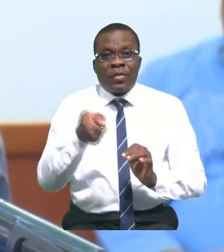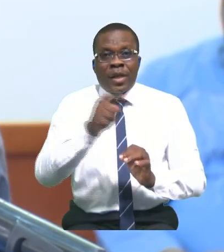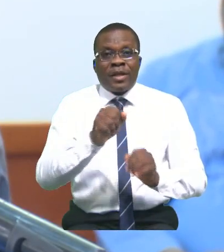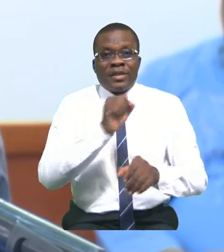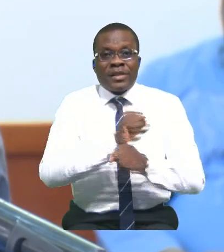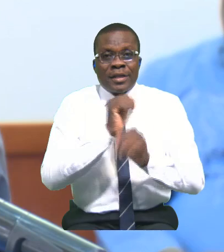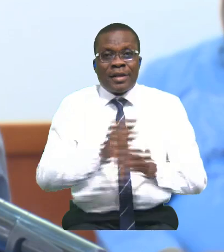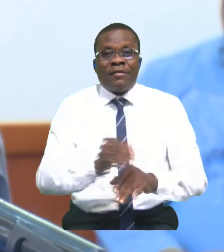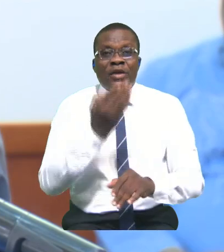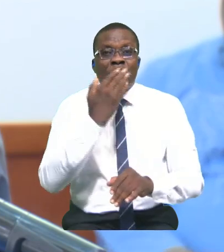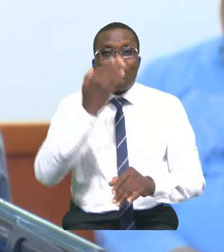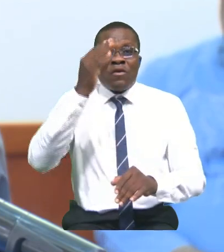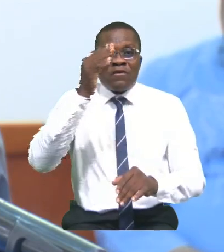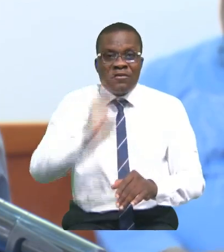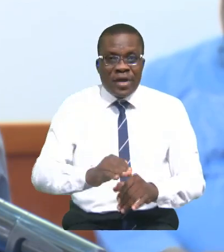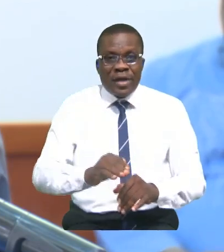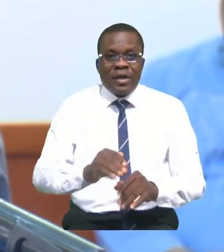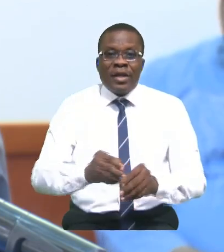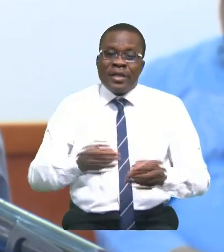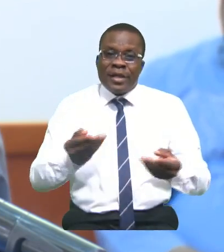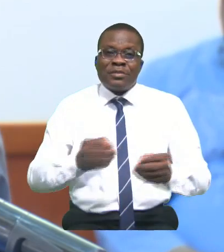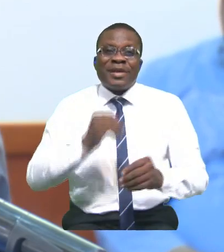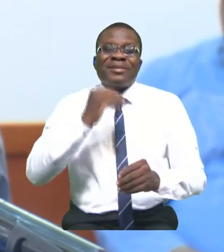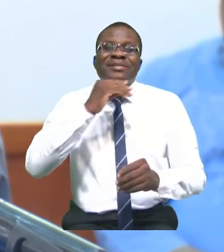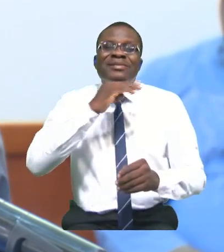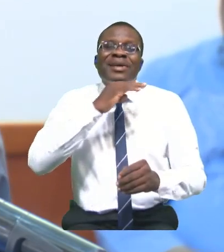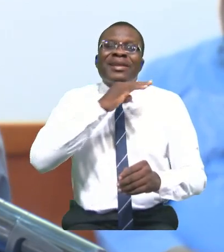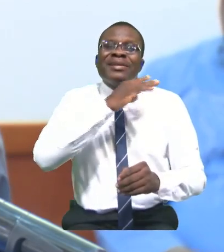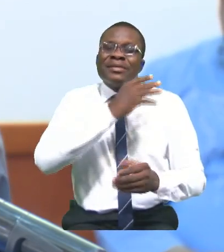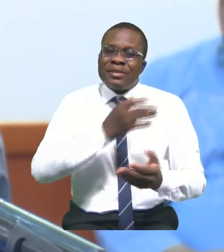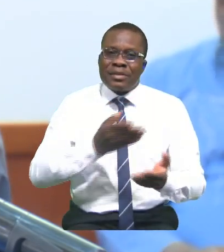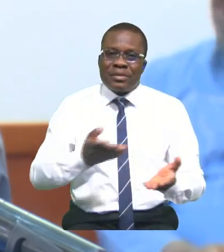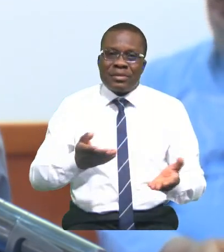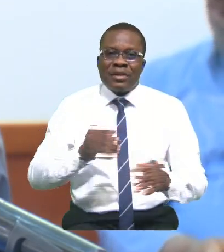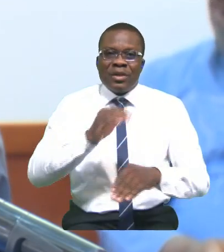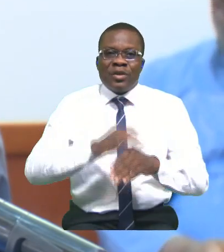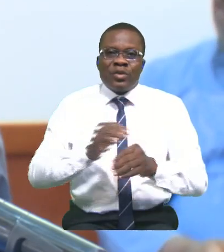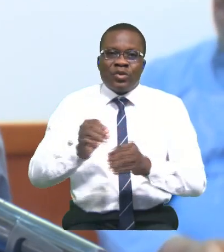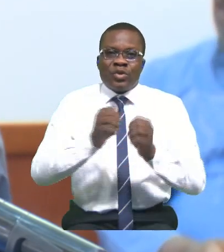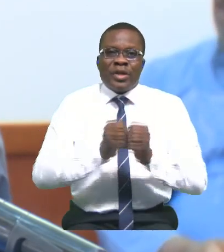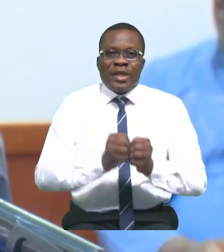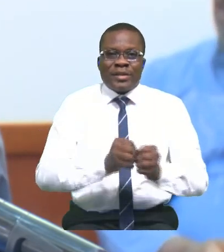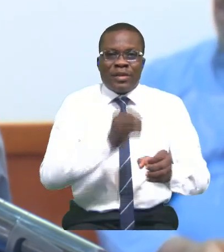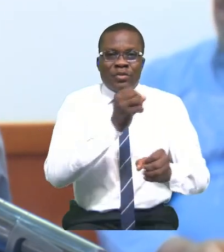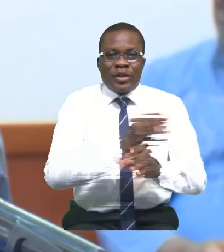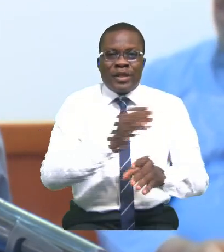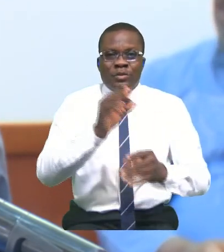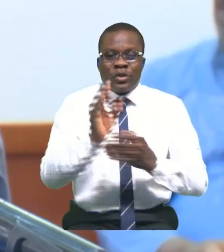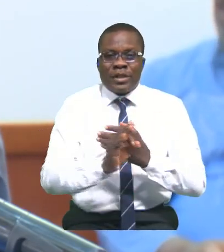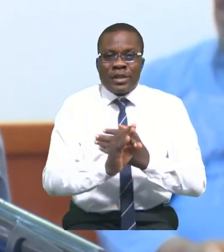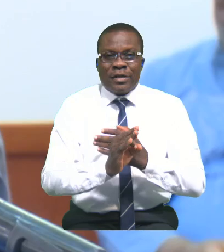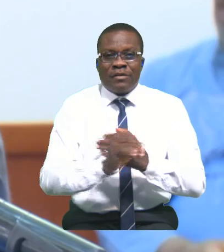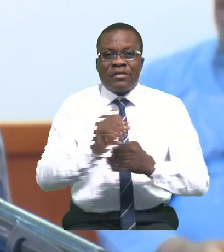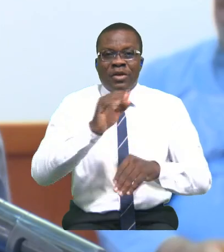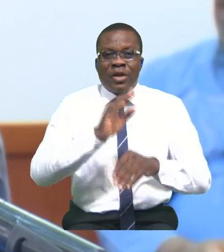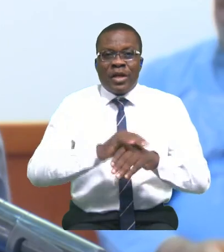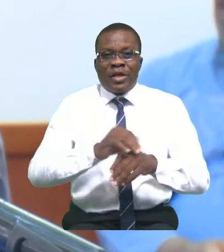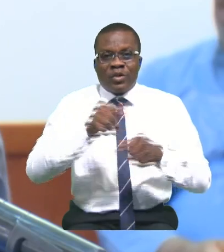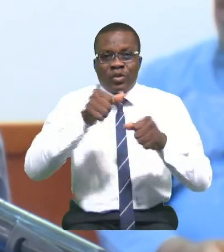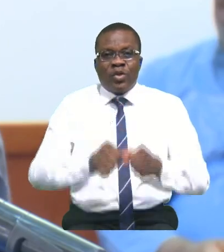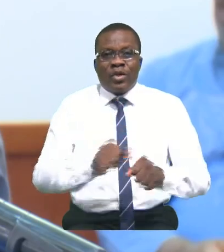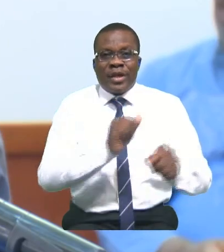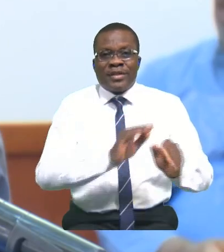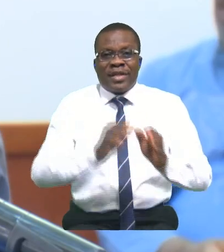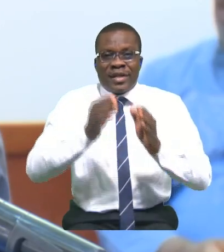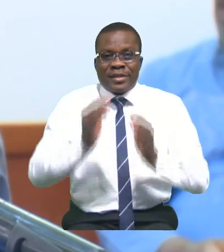indélicat qui jette de l'E prob sur l'ensemble du dispositif et sur le reste des acteurs